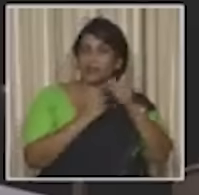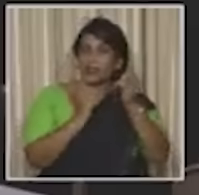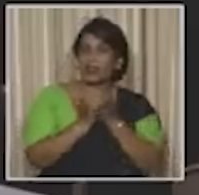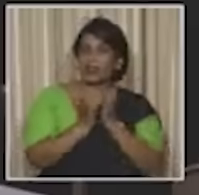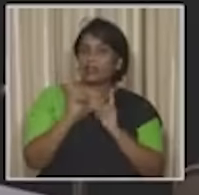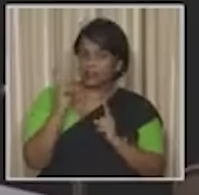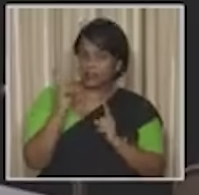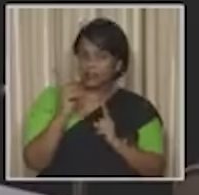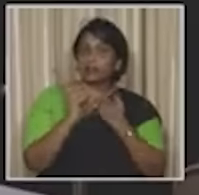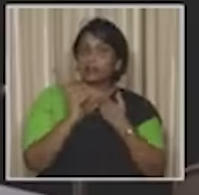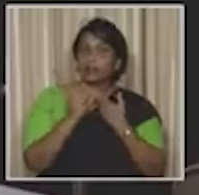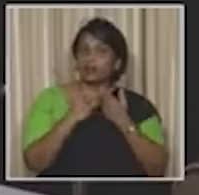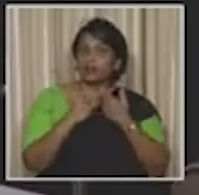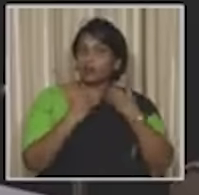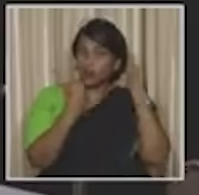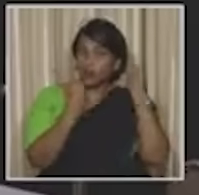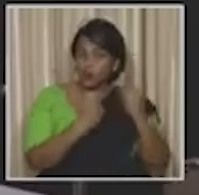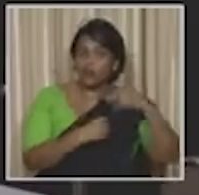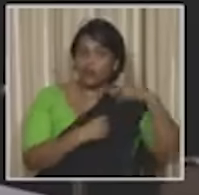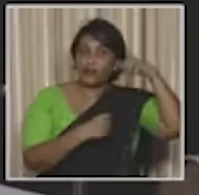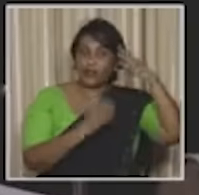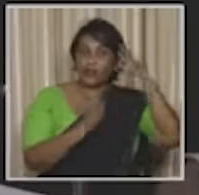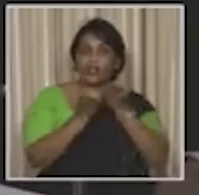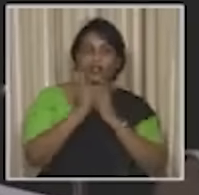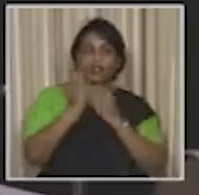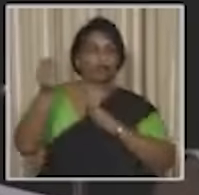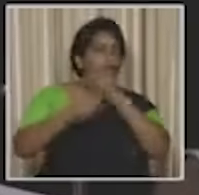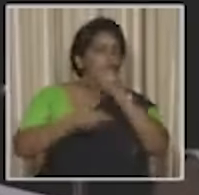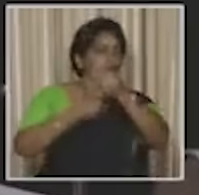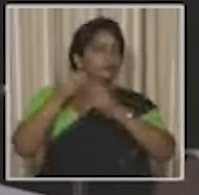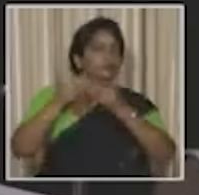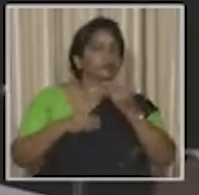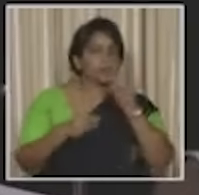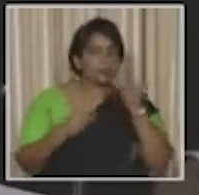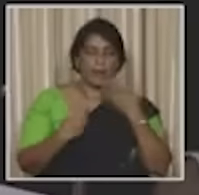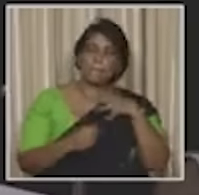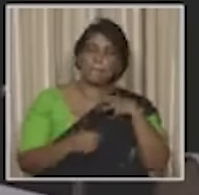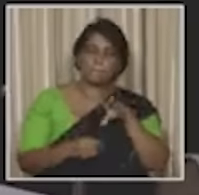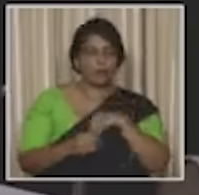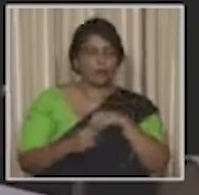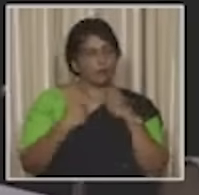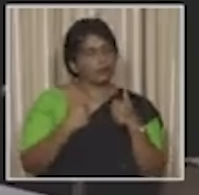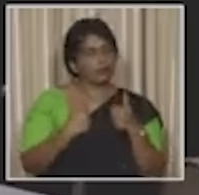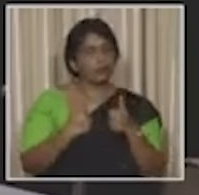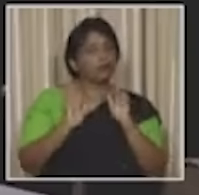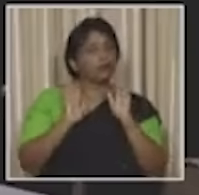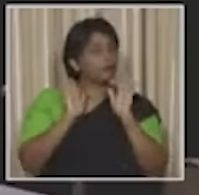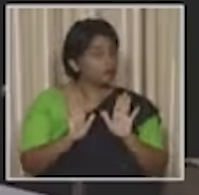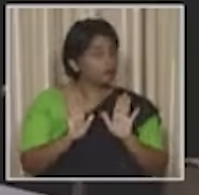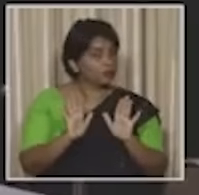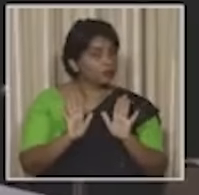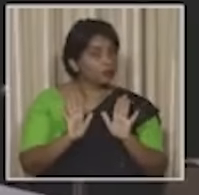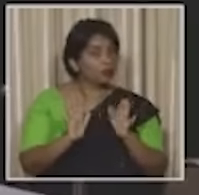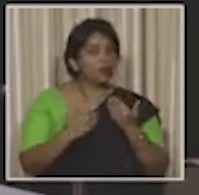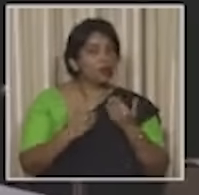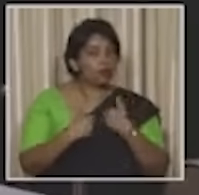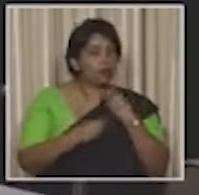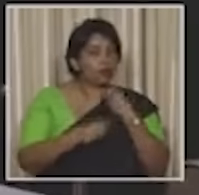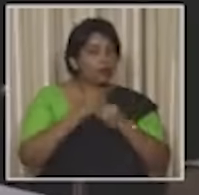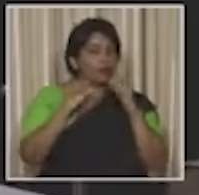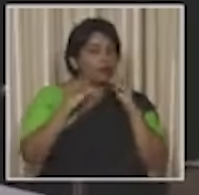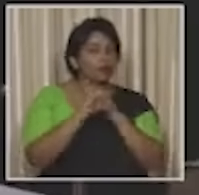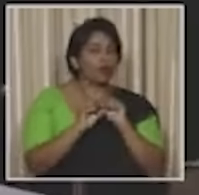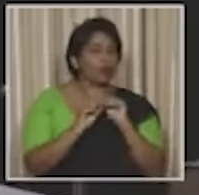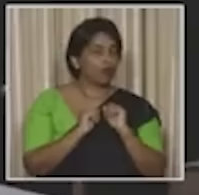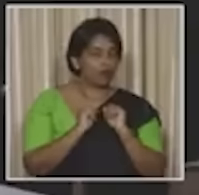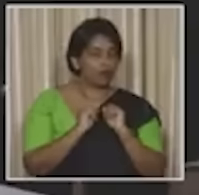indiyawa enisa apita athireka viduliya apita indiyawath ekak ganudenuwak kala yutuwa thibena eka api piligata heki habai api e aayojane karanne